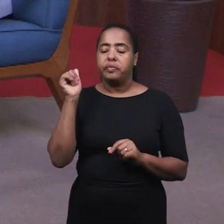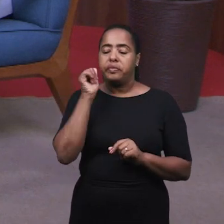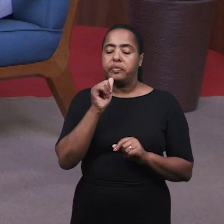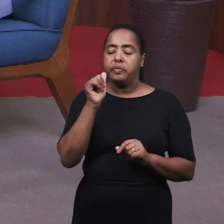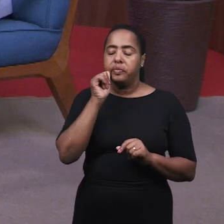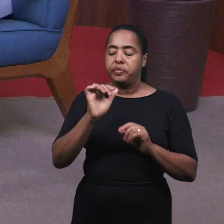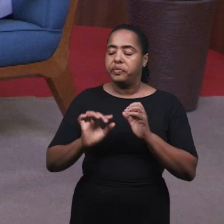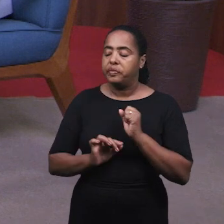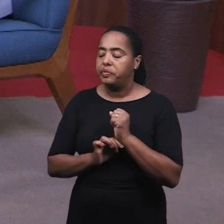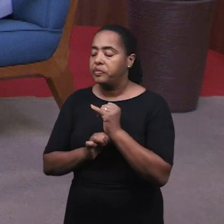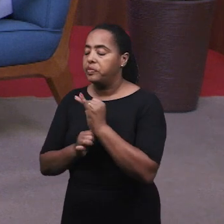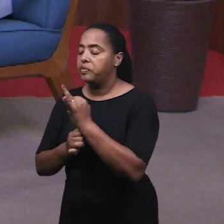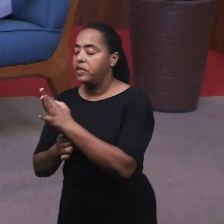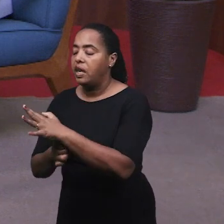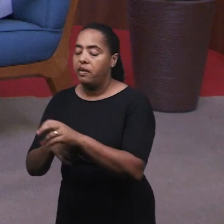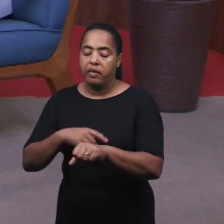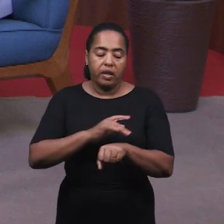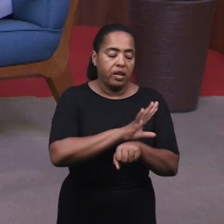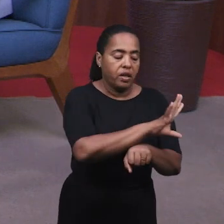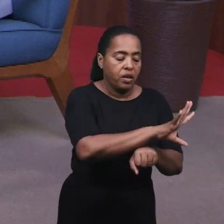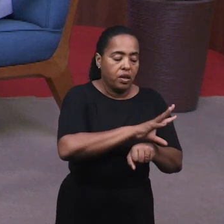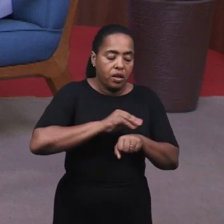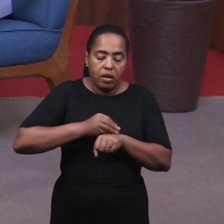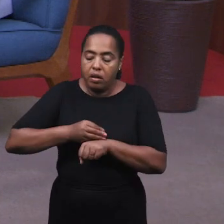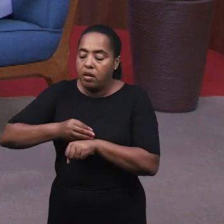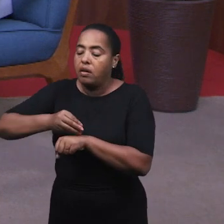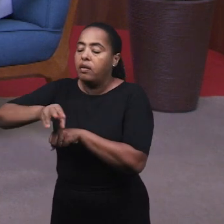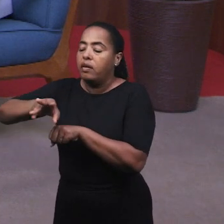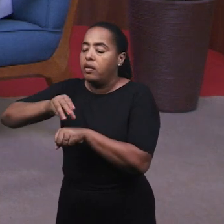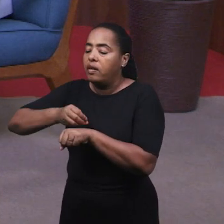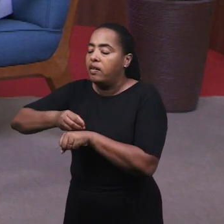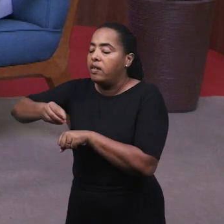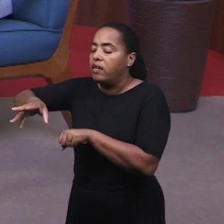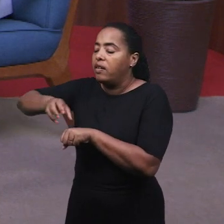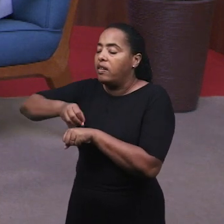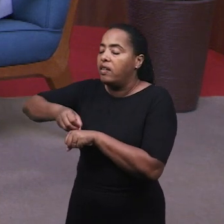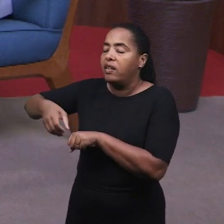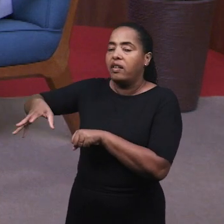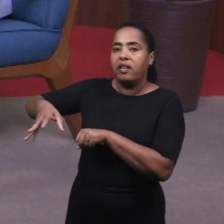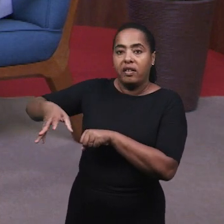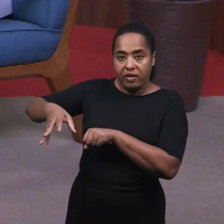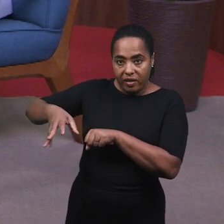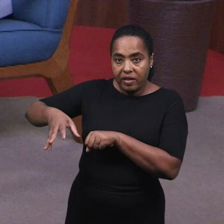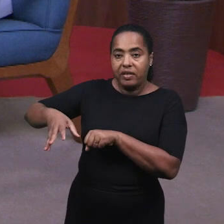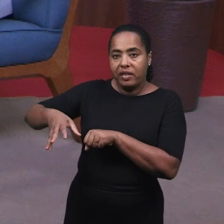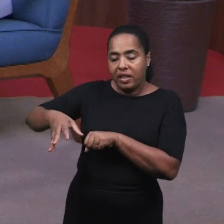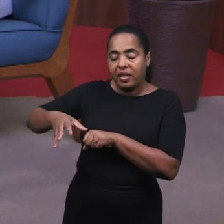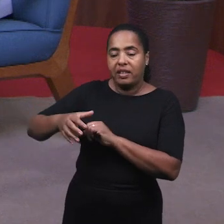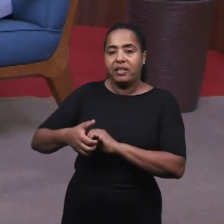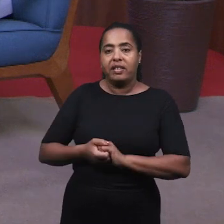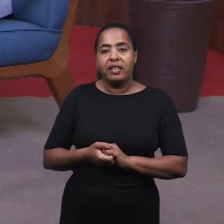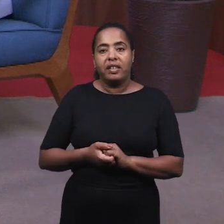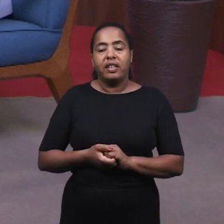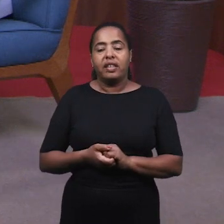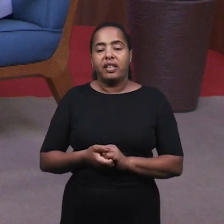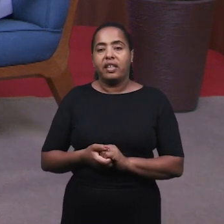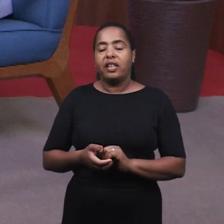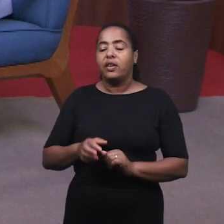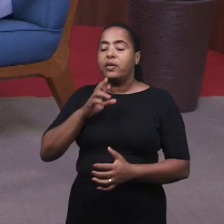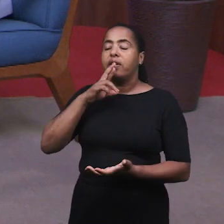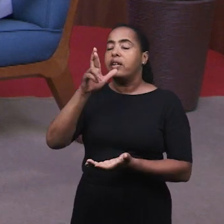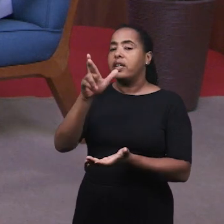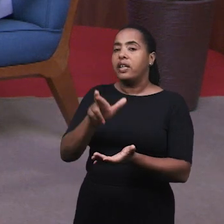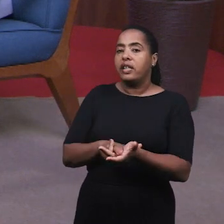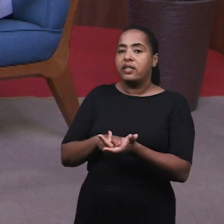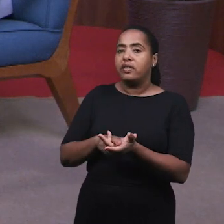partage le secret, le mystère qui a été révélé, et cela génère des résultats, n'est-ce pas? C'est ce que l'Église